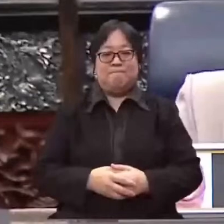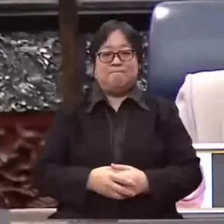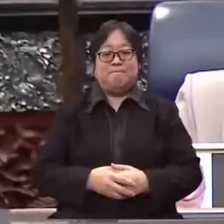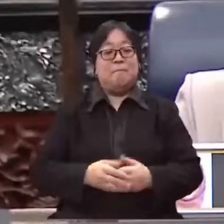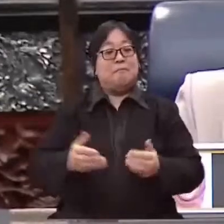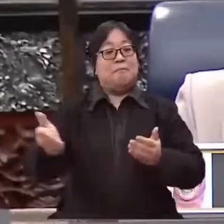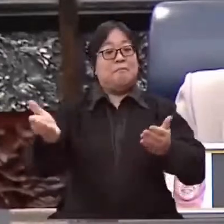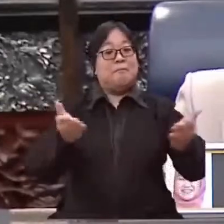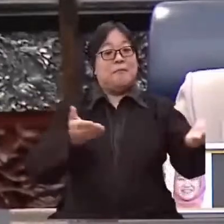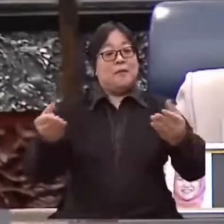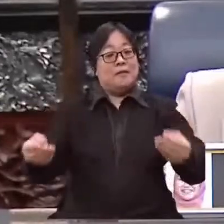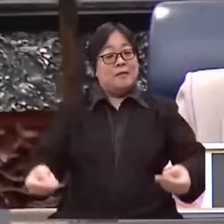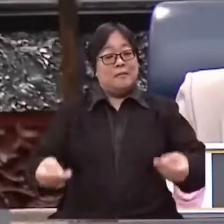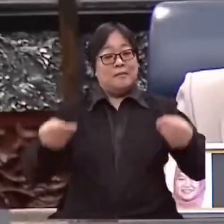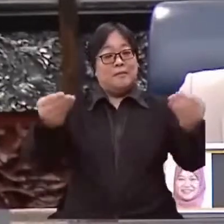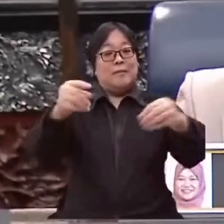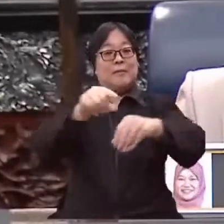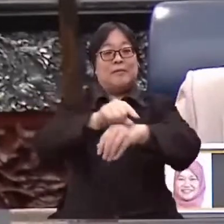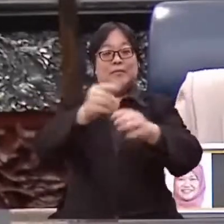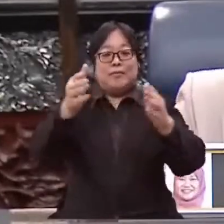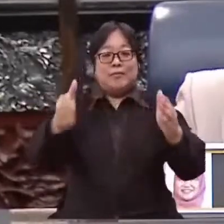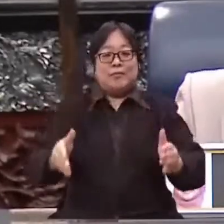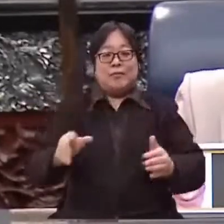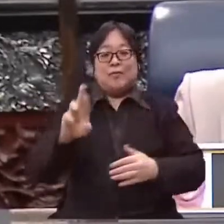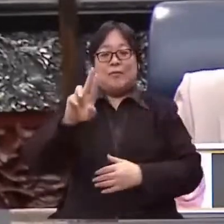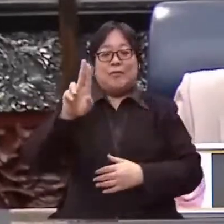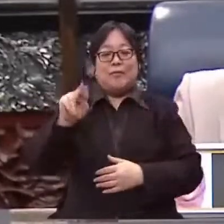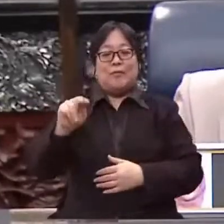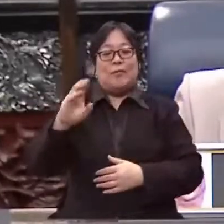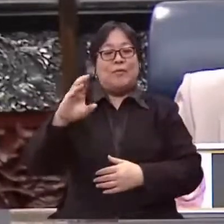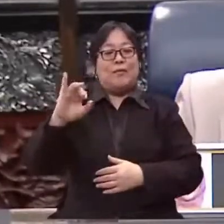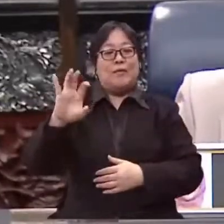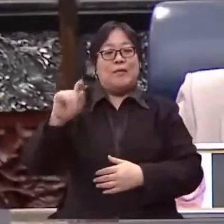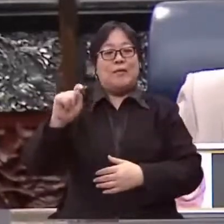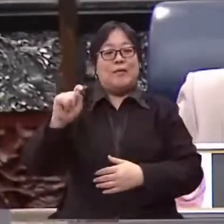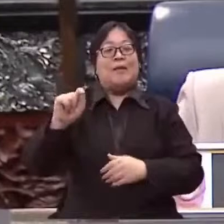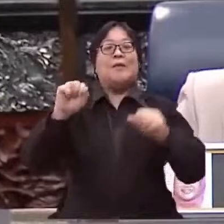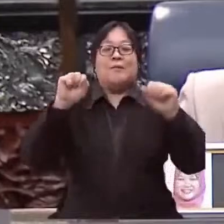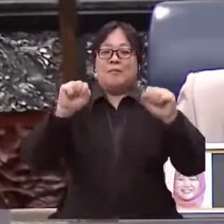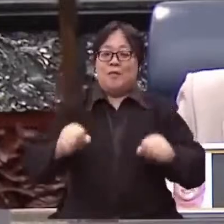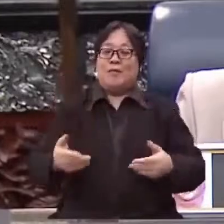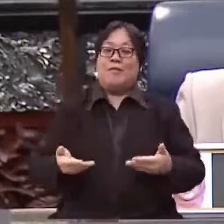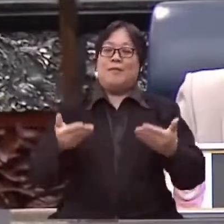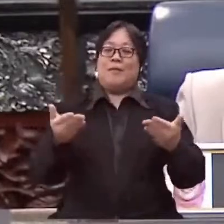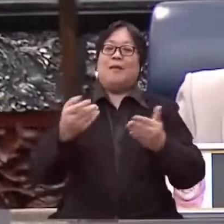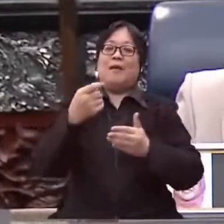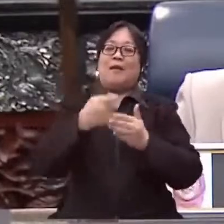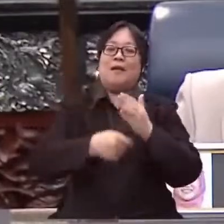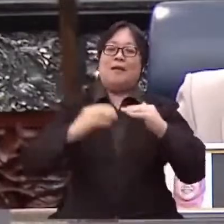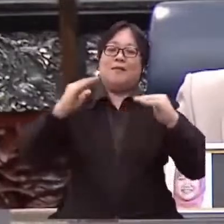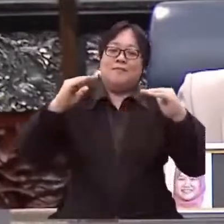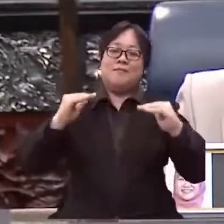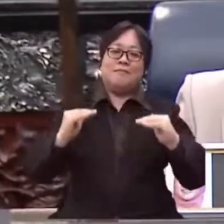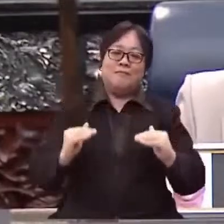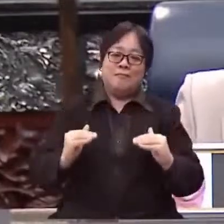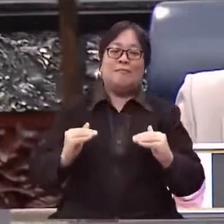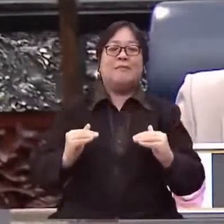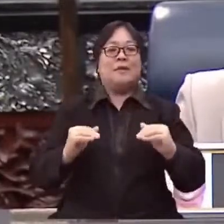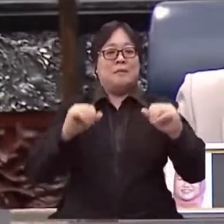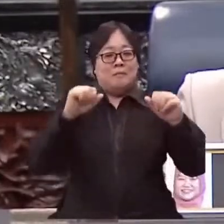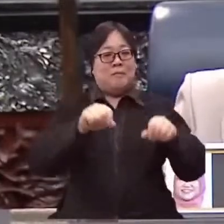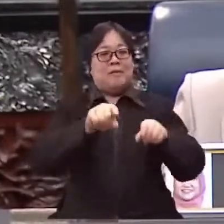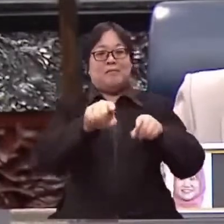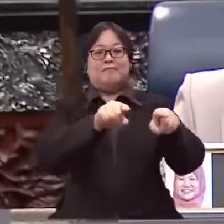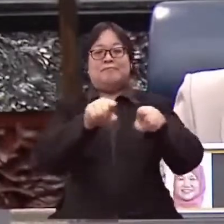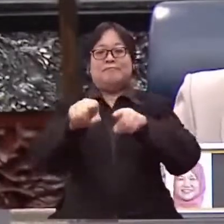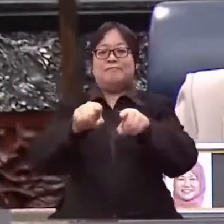peringatan yang diberi kepada pengguna di peringkat runcing ataupun retail boleh ditawarkan pada harga yang lebih rendah dan bedaya